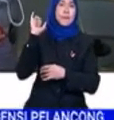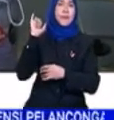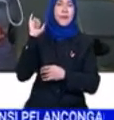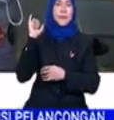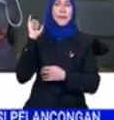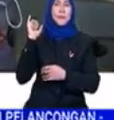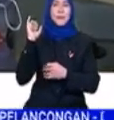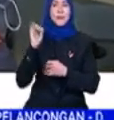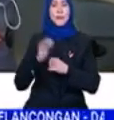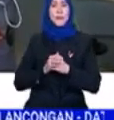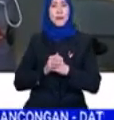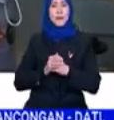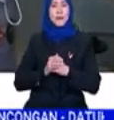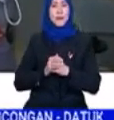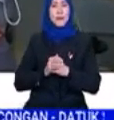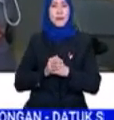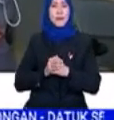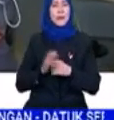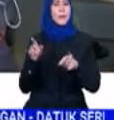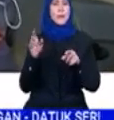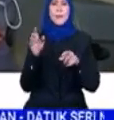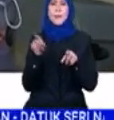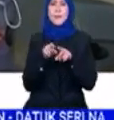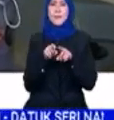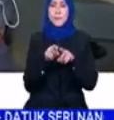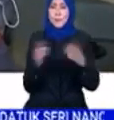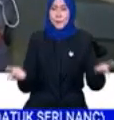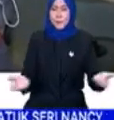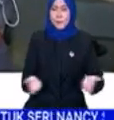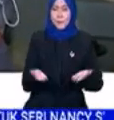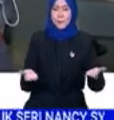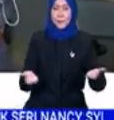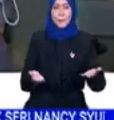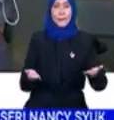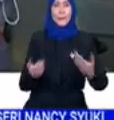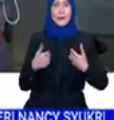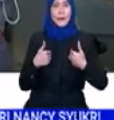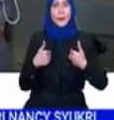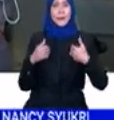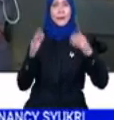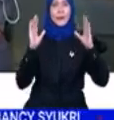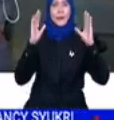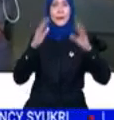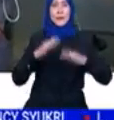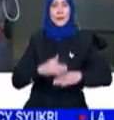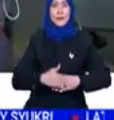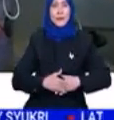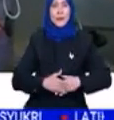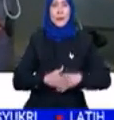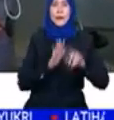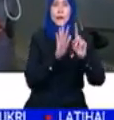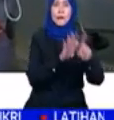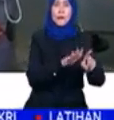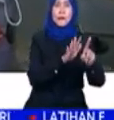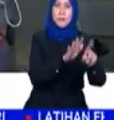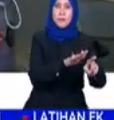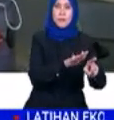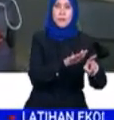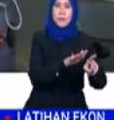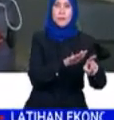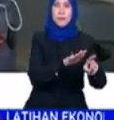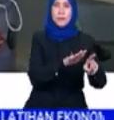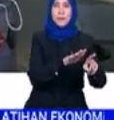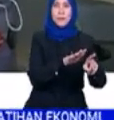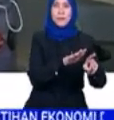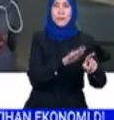kedepan rohani Gamma1 juga kami Adel macam disini metode sembahyang itu sembahyang berjemaah qwerty